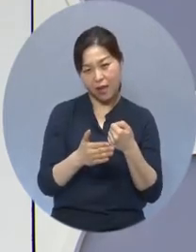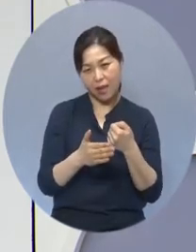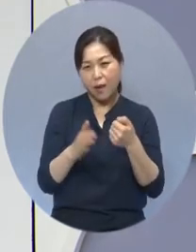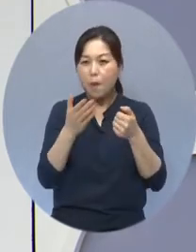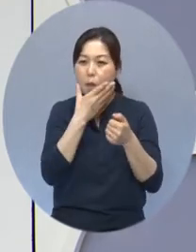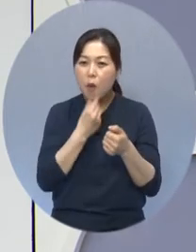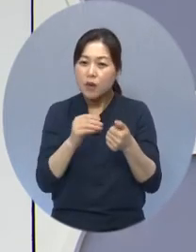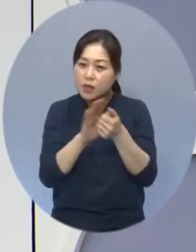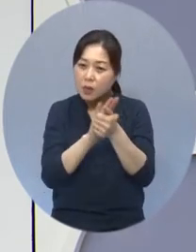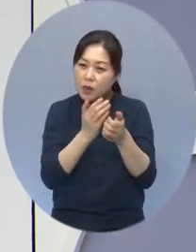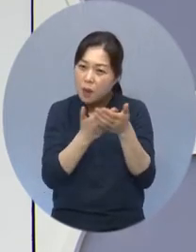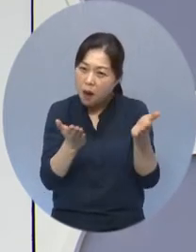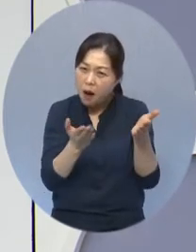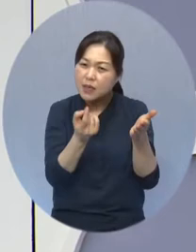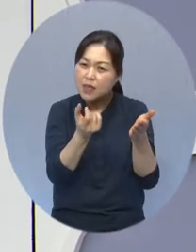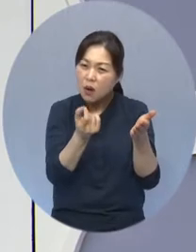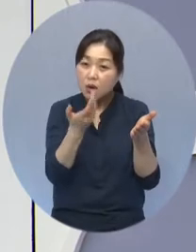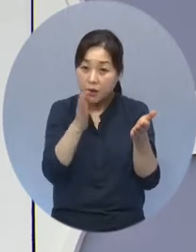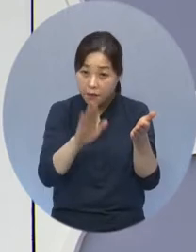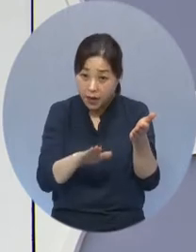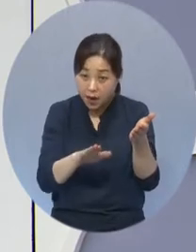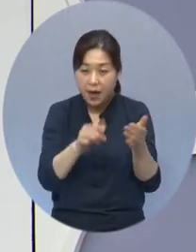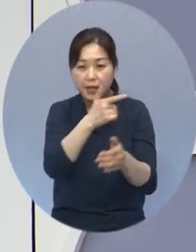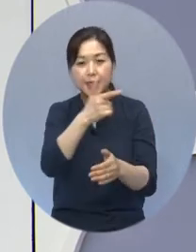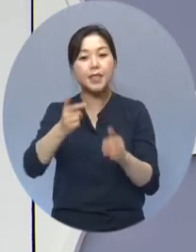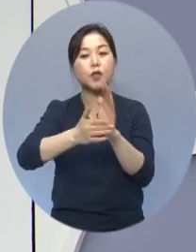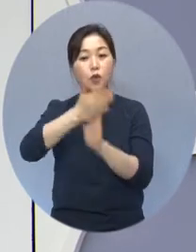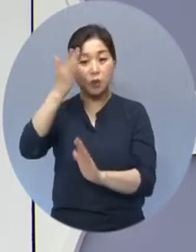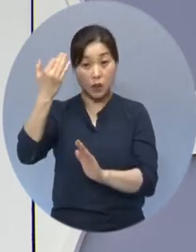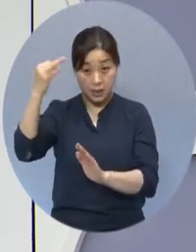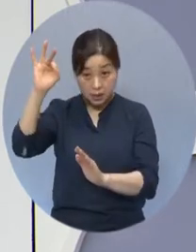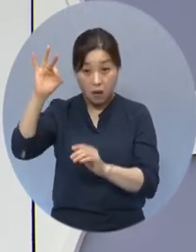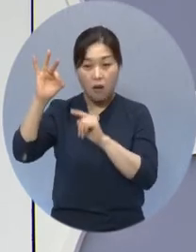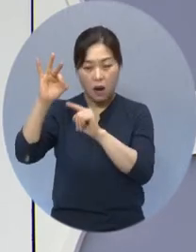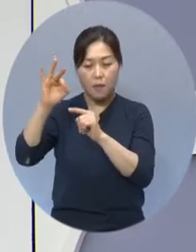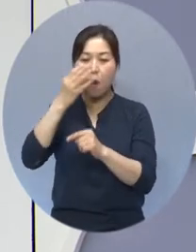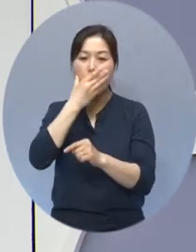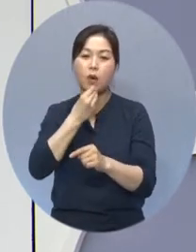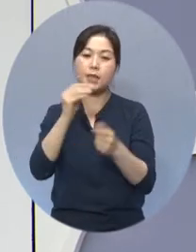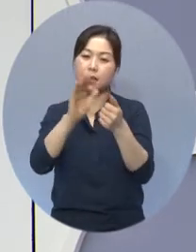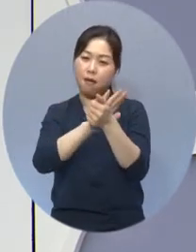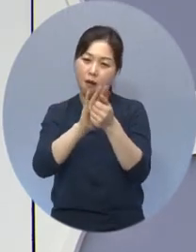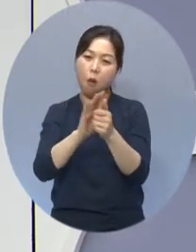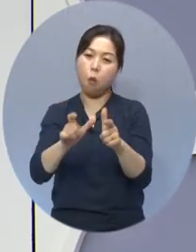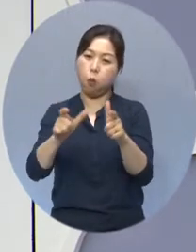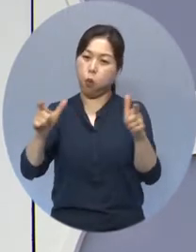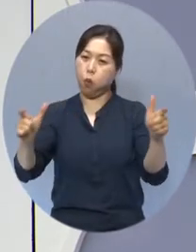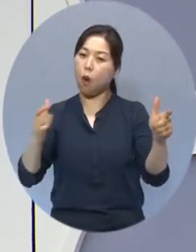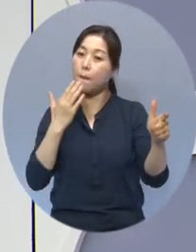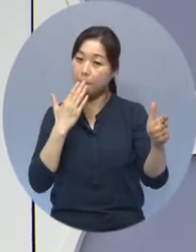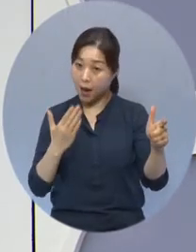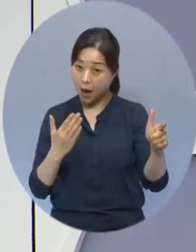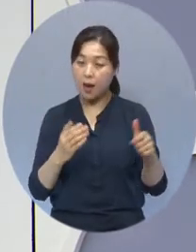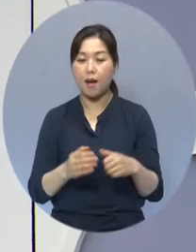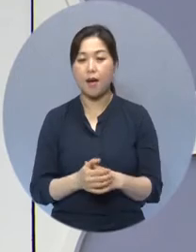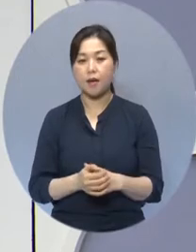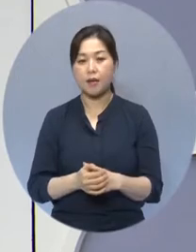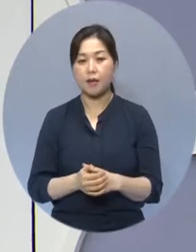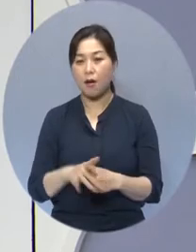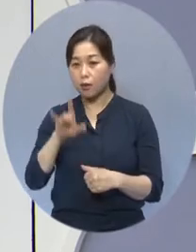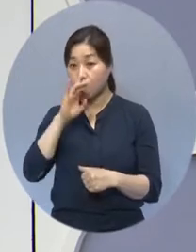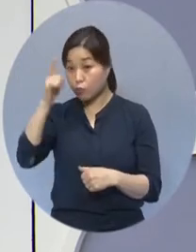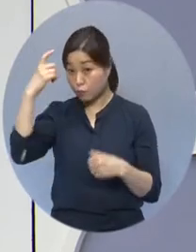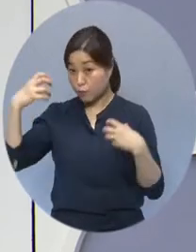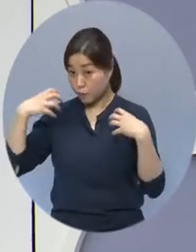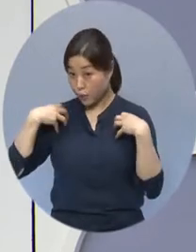적었는데 대도시로 가면 그 범주가 좀 넓어져요. 그래서 복지 문제에 우리 정부 부처에서 잘 이걸 해